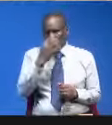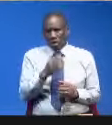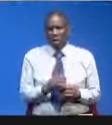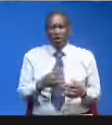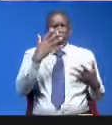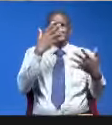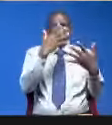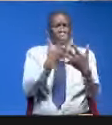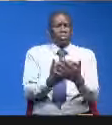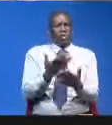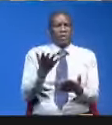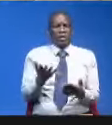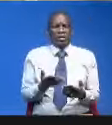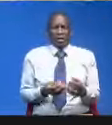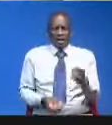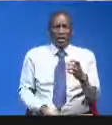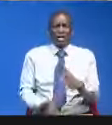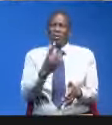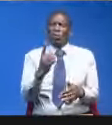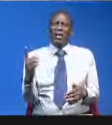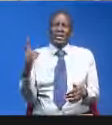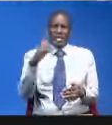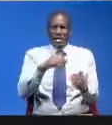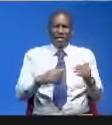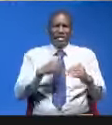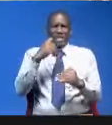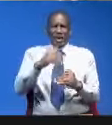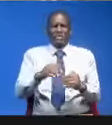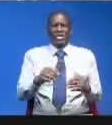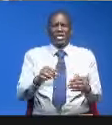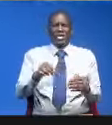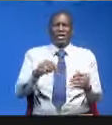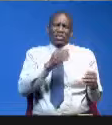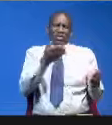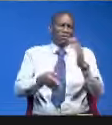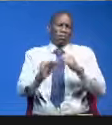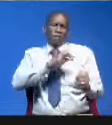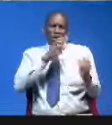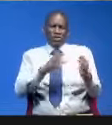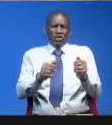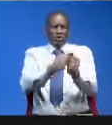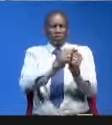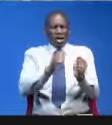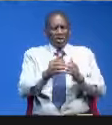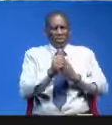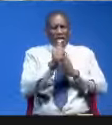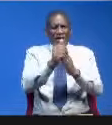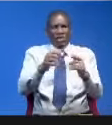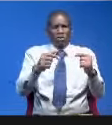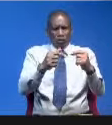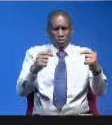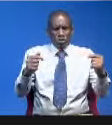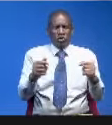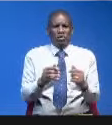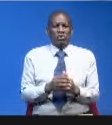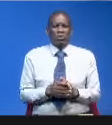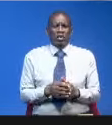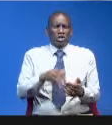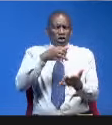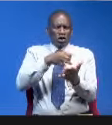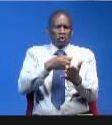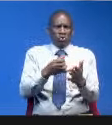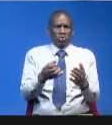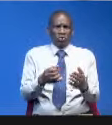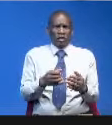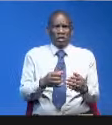Kukamatwa huko kuna jiri siku moja tu baada ya Waititu pamoja na viongozi wengine wa upinzani akiwemo kiongozi